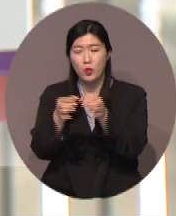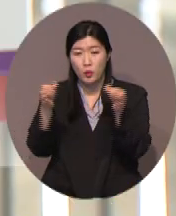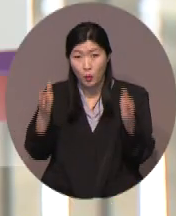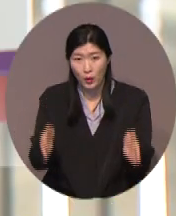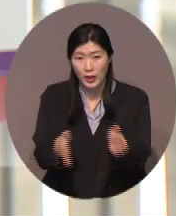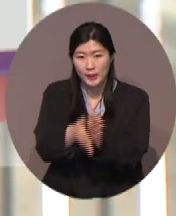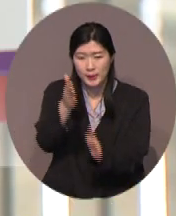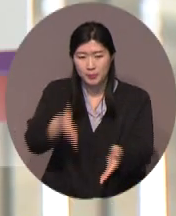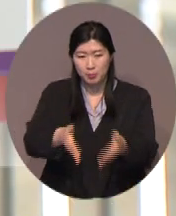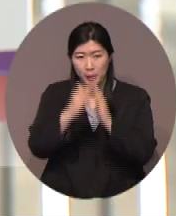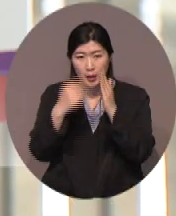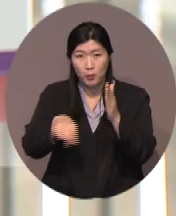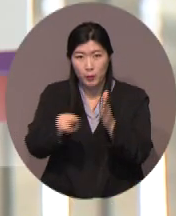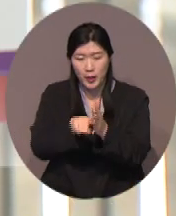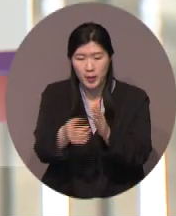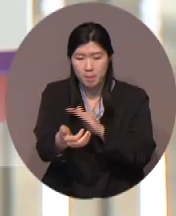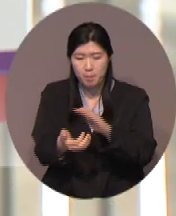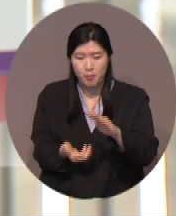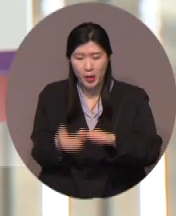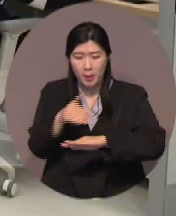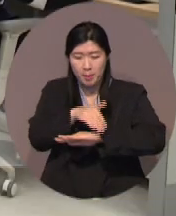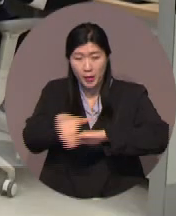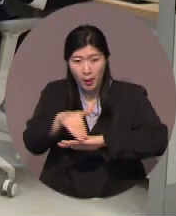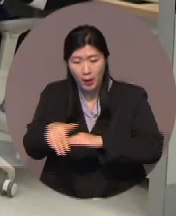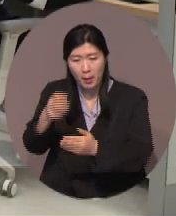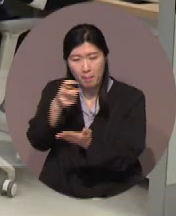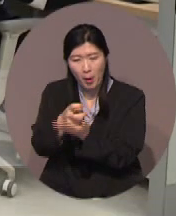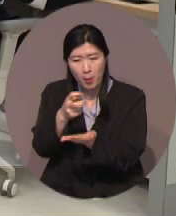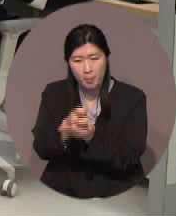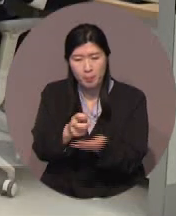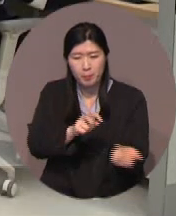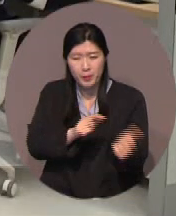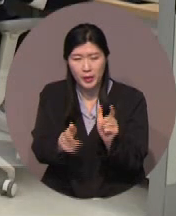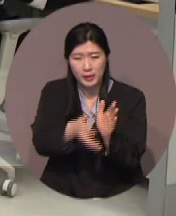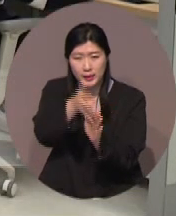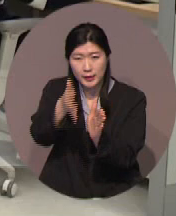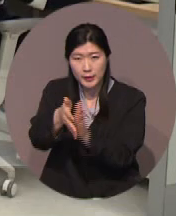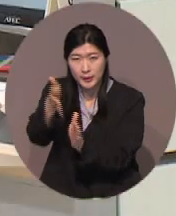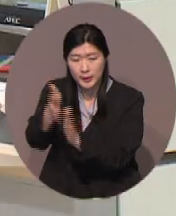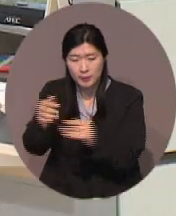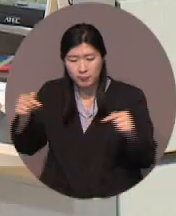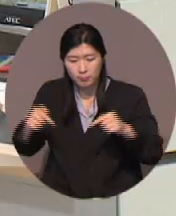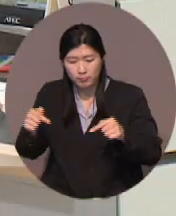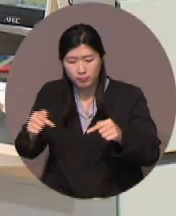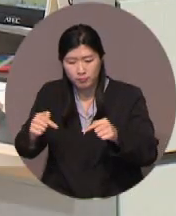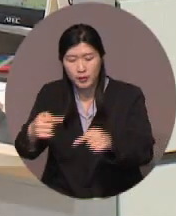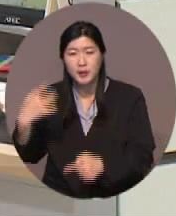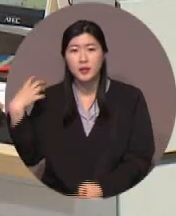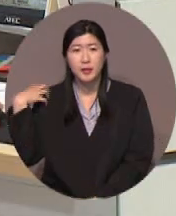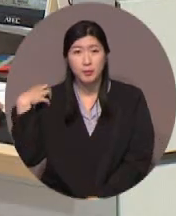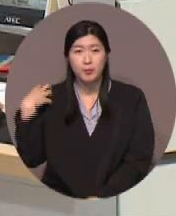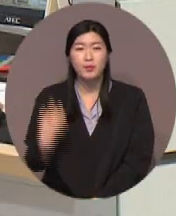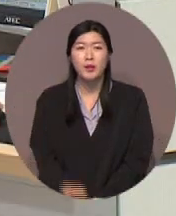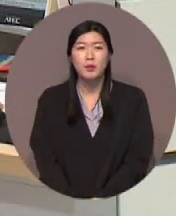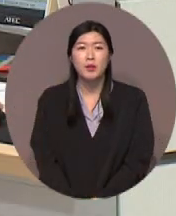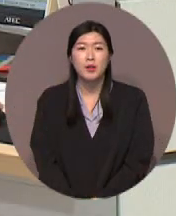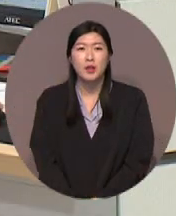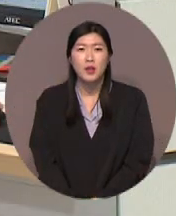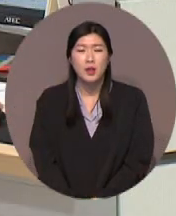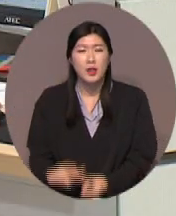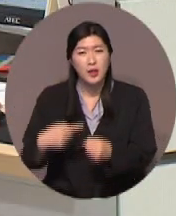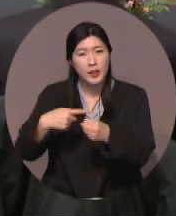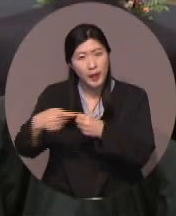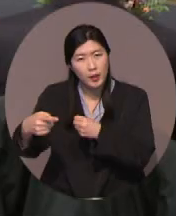특별지 자체 설립을 위한 기본계획과 규약 조례 재정을 비롯해 4개 시도 간 입장 조율 등을 맞게 됩니다 내년